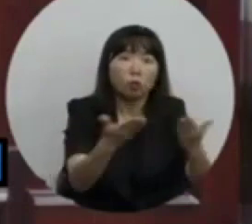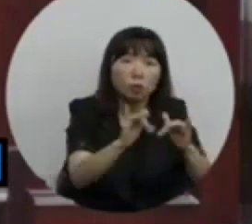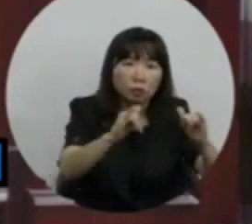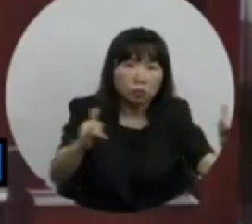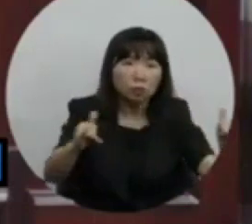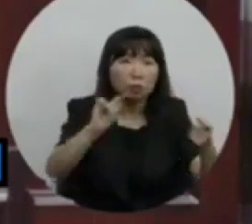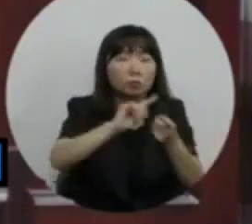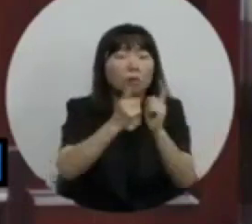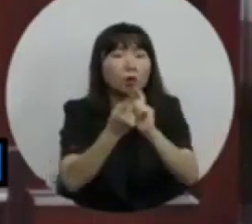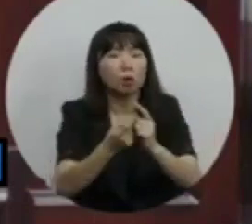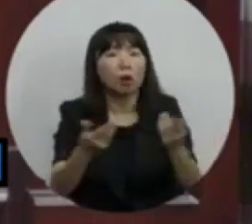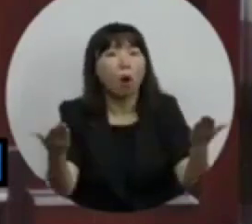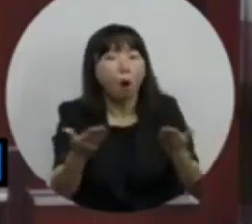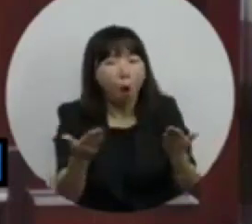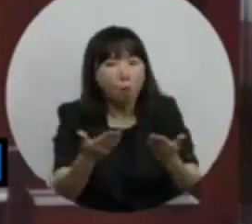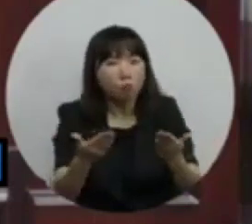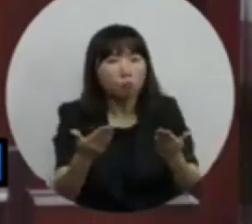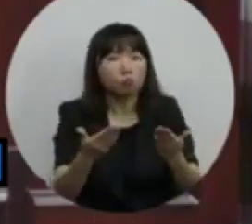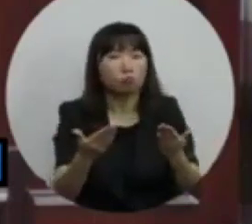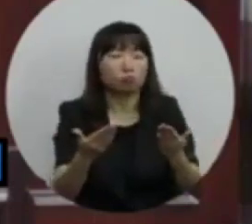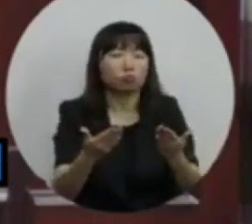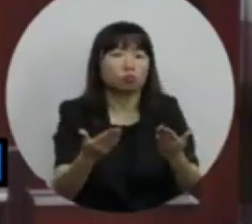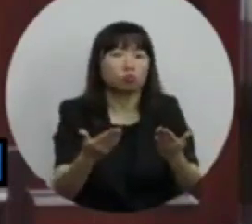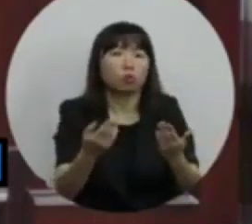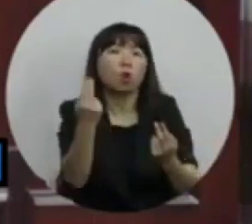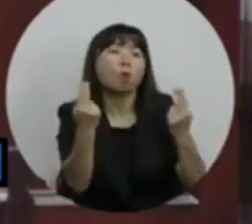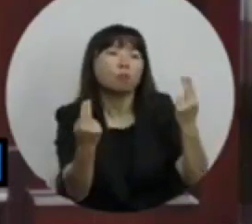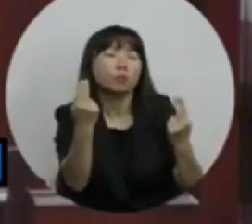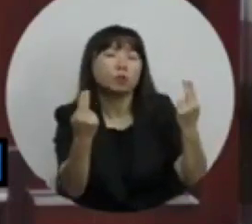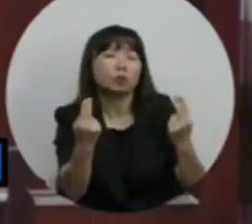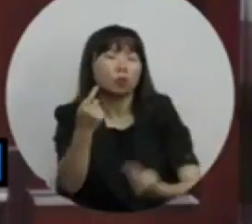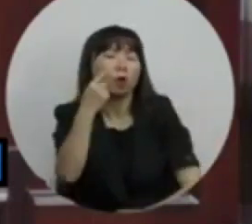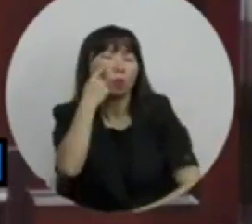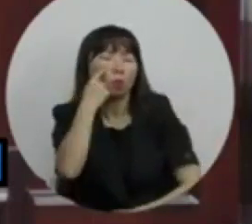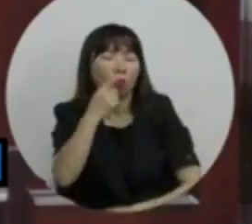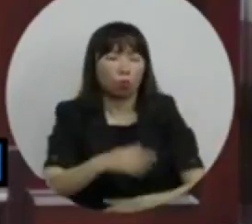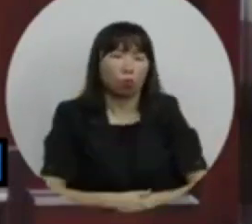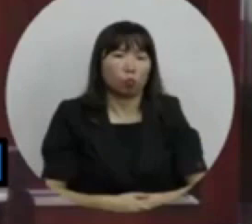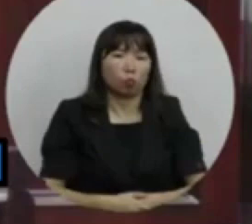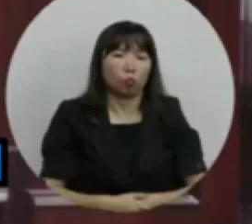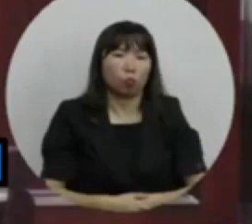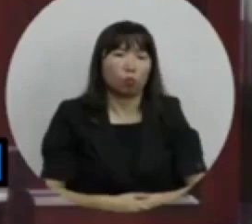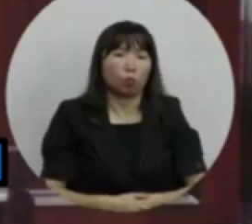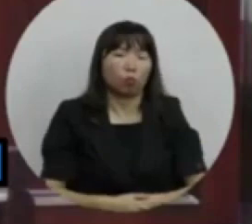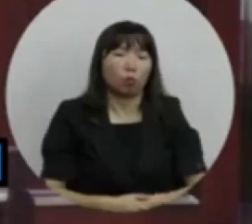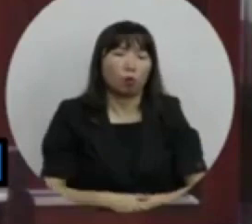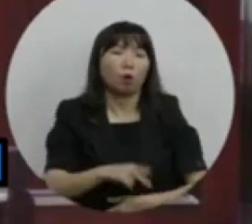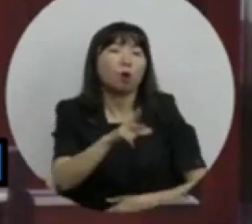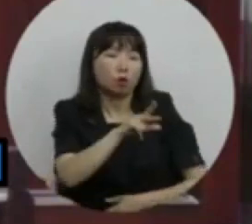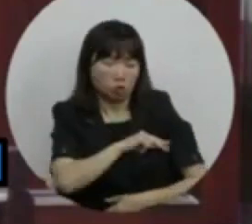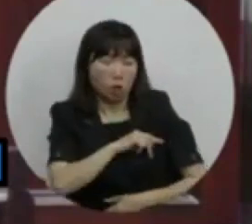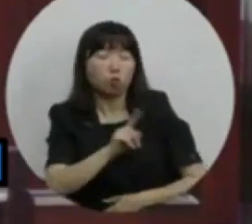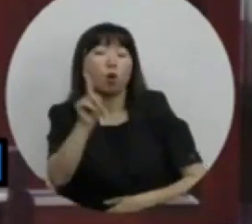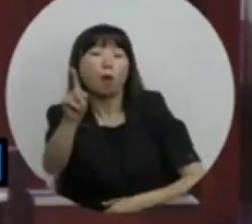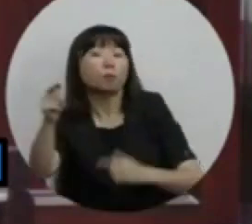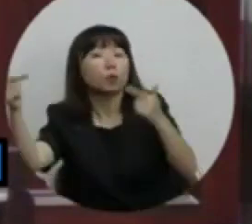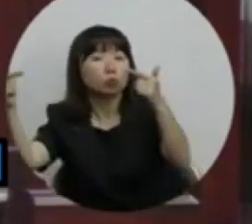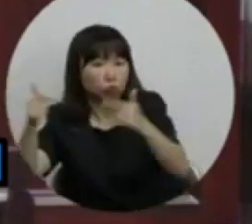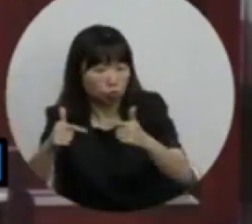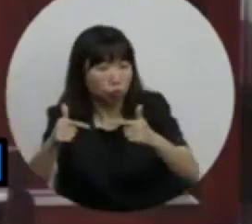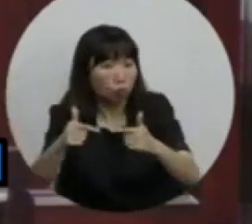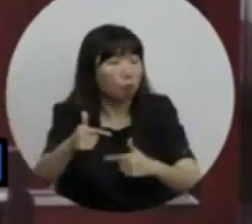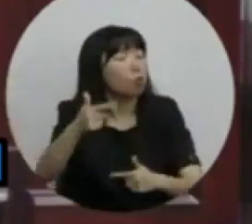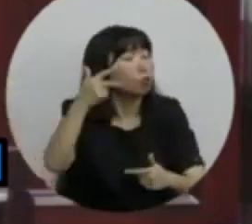간의 업무 강도도 비교를 다 해봤을 겁니다. 그래서 의회도 한 명 줄이고 나머지는